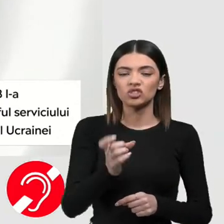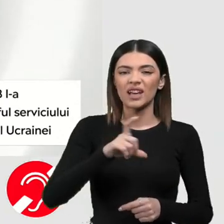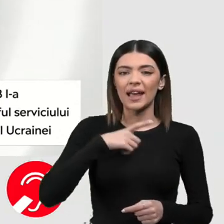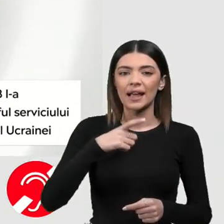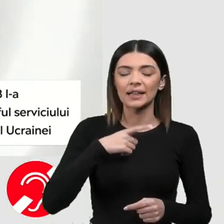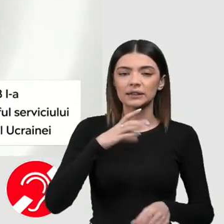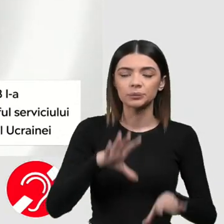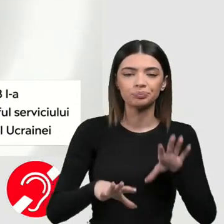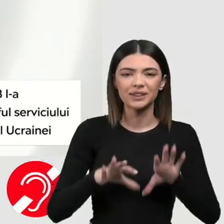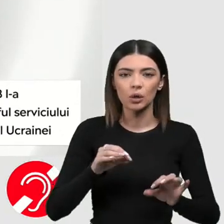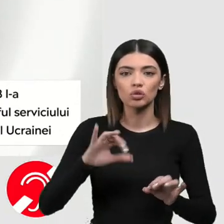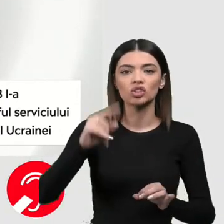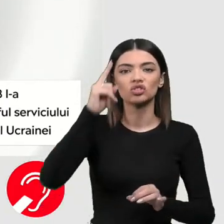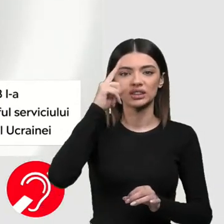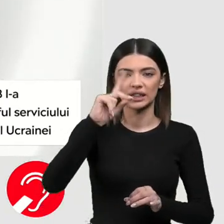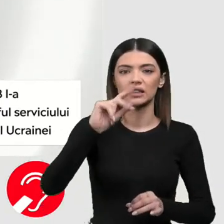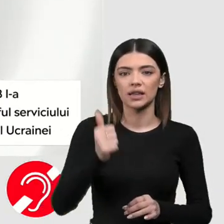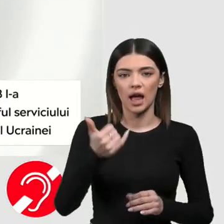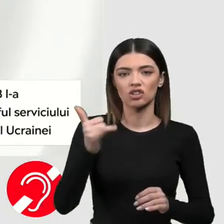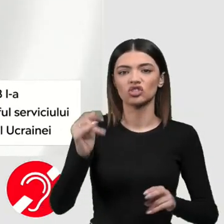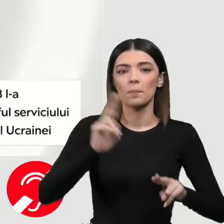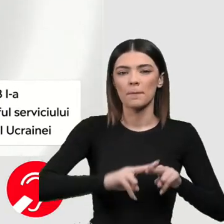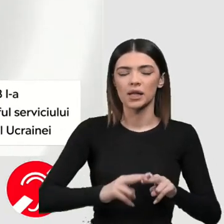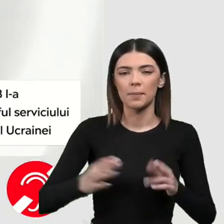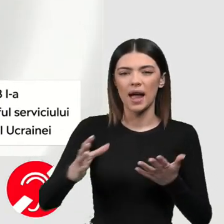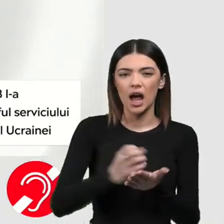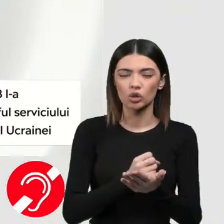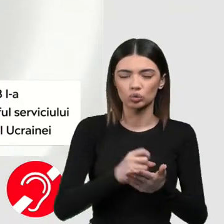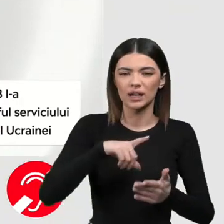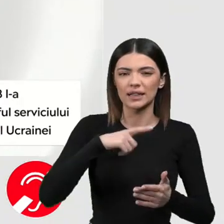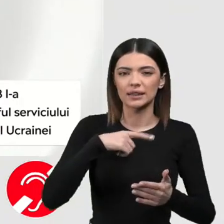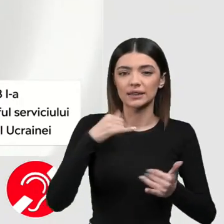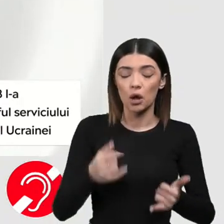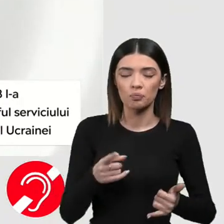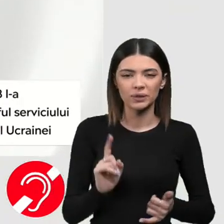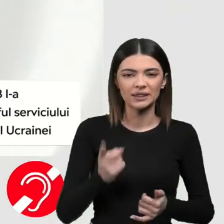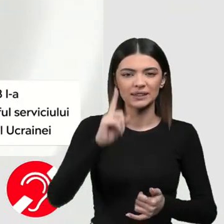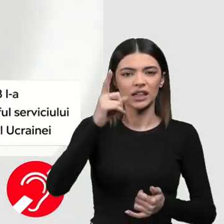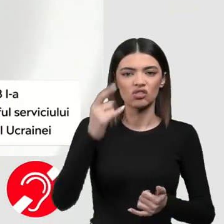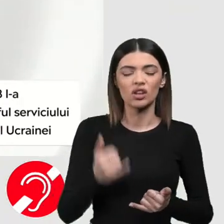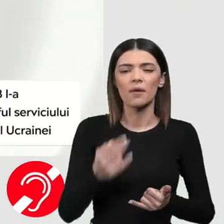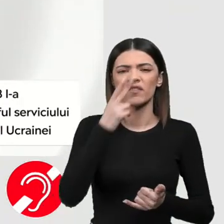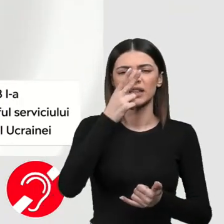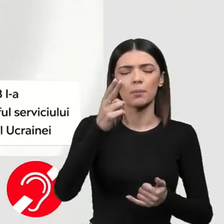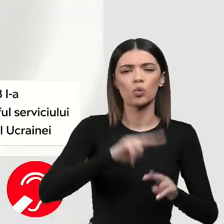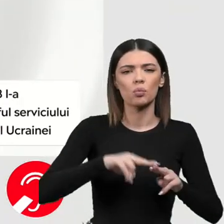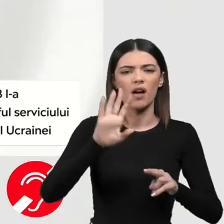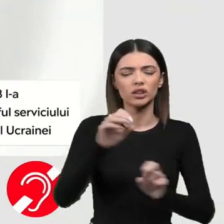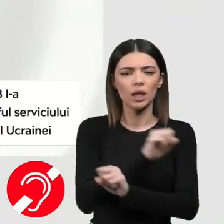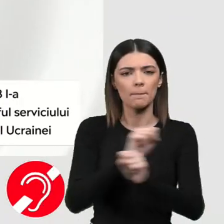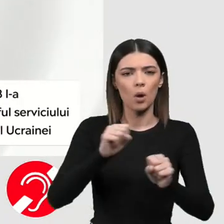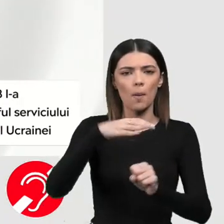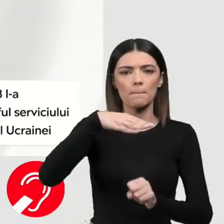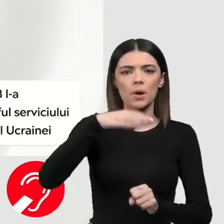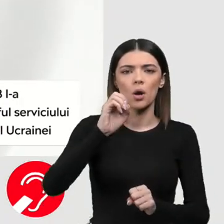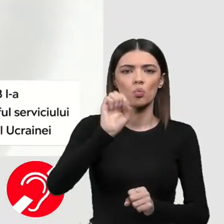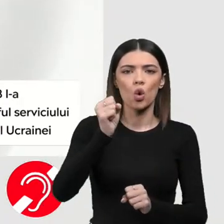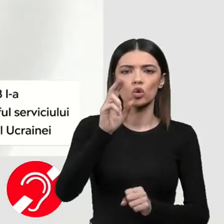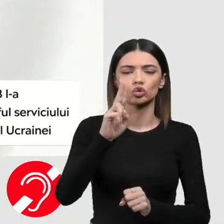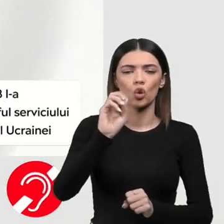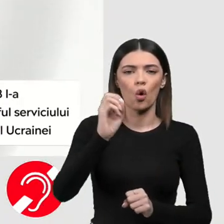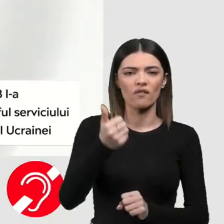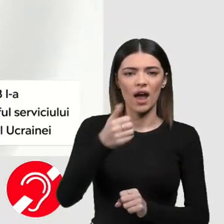în anchetă și cred că datele sunt și aici în evoluție, ancheta privind atacul terorist. De